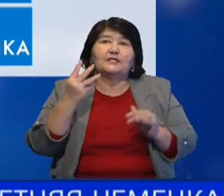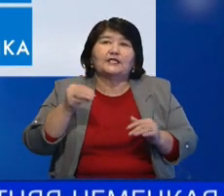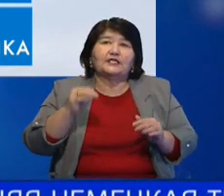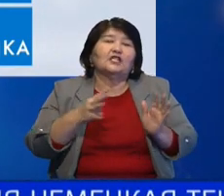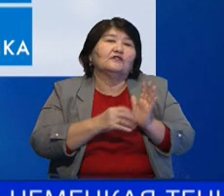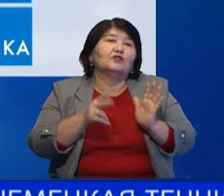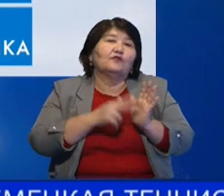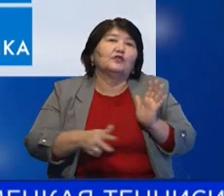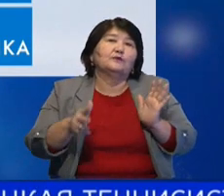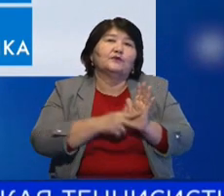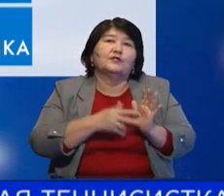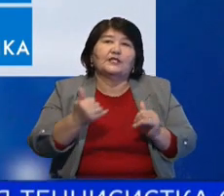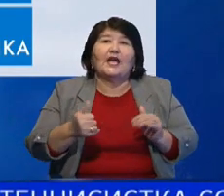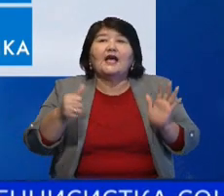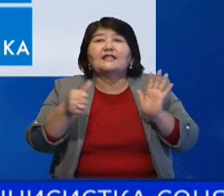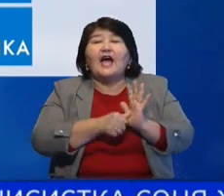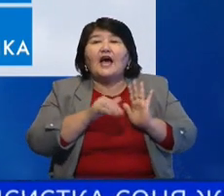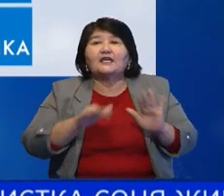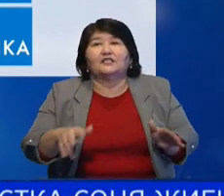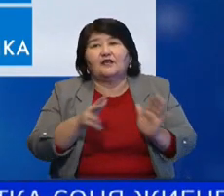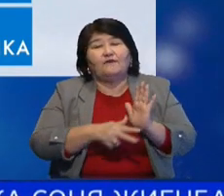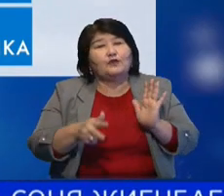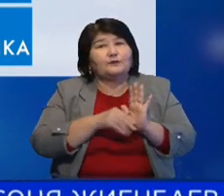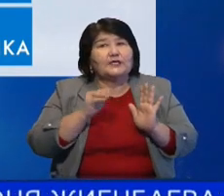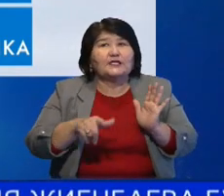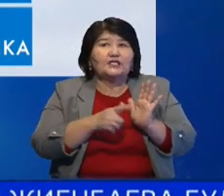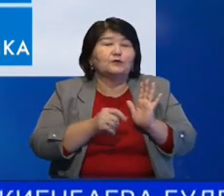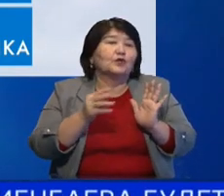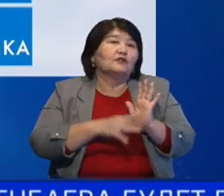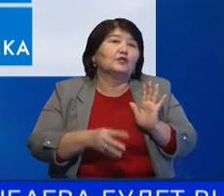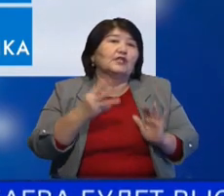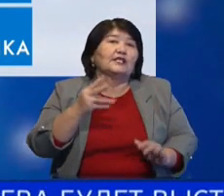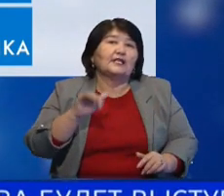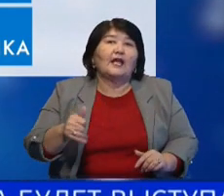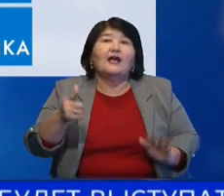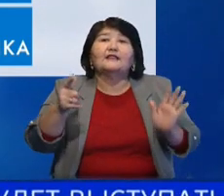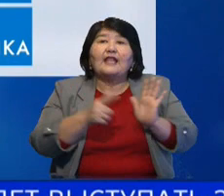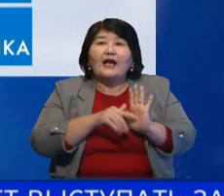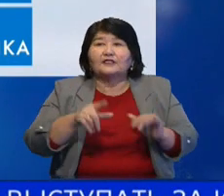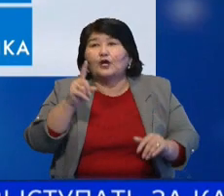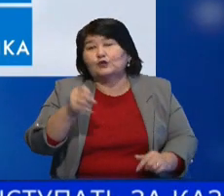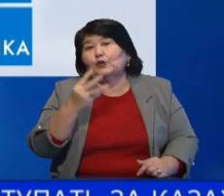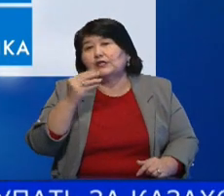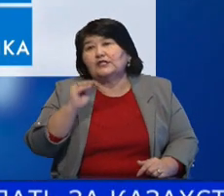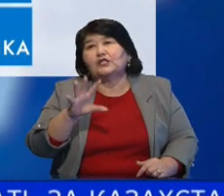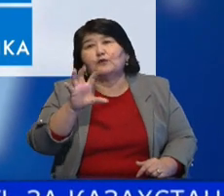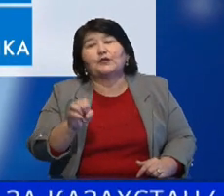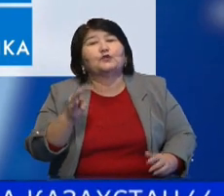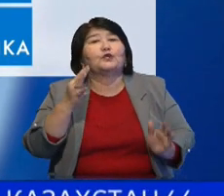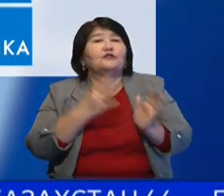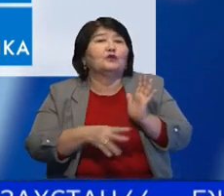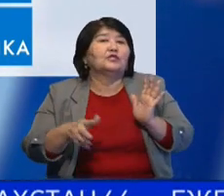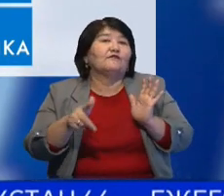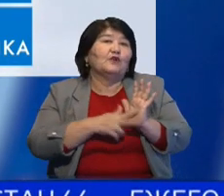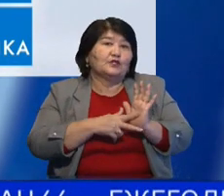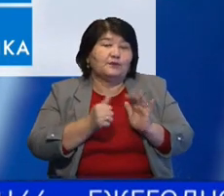19988 тенге на шестеро 8879 3 тенге на 7 103.5 198